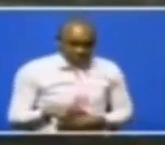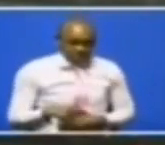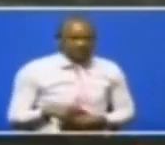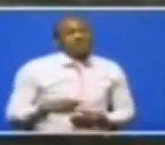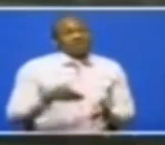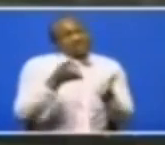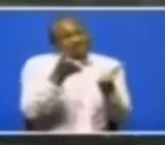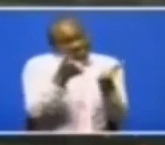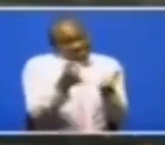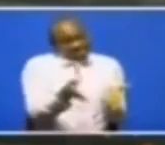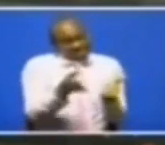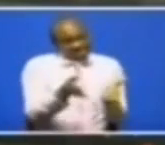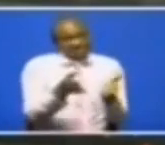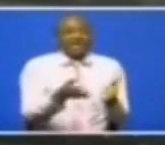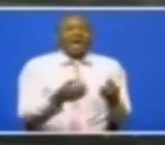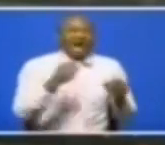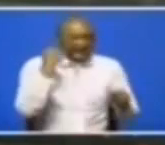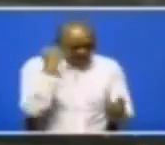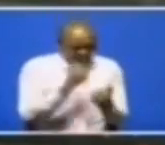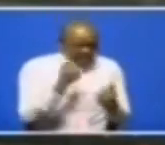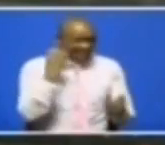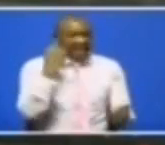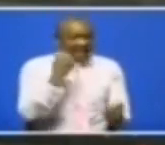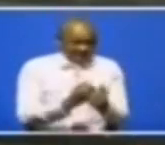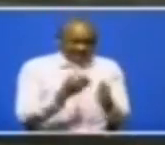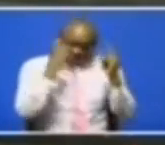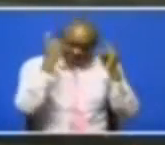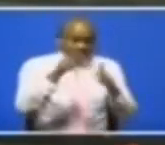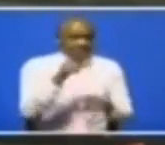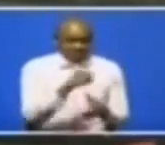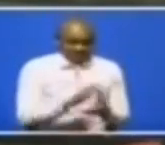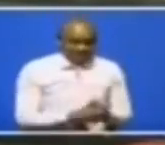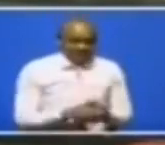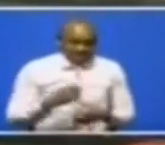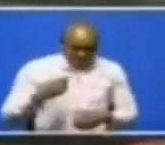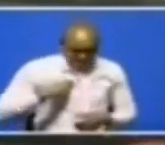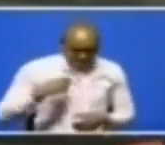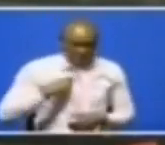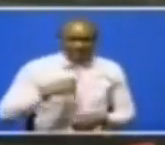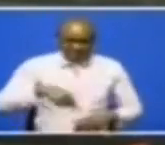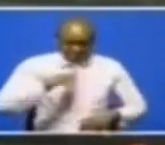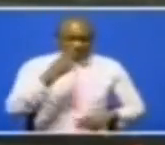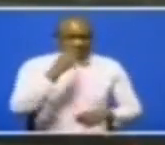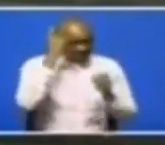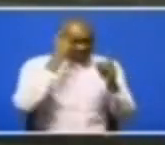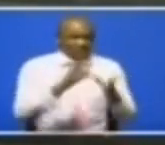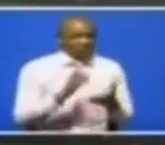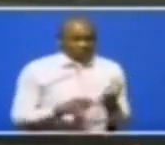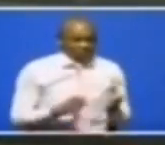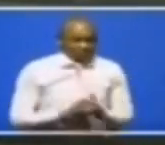ni hatua ngumu. Mimi nilisema kwamba